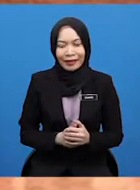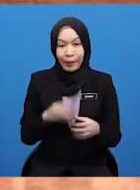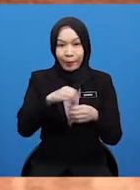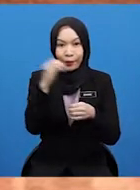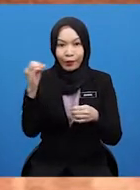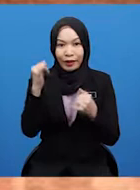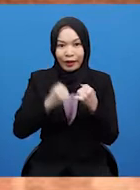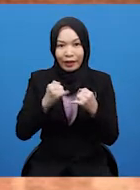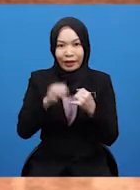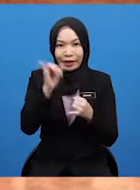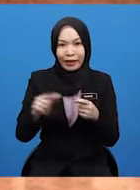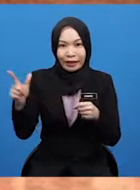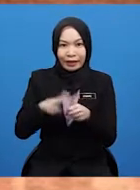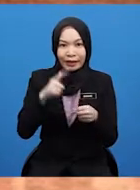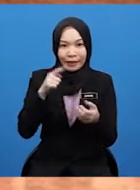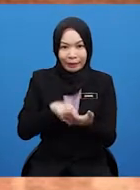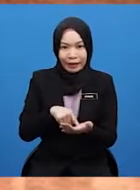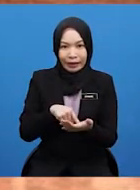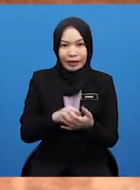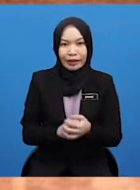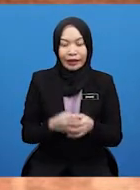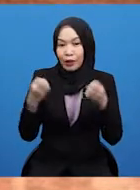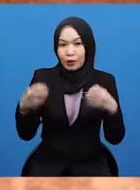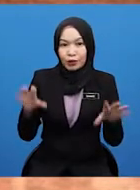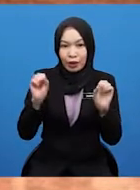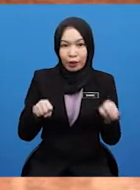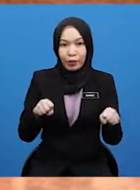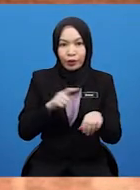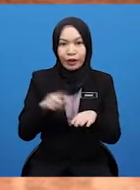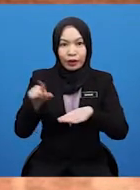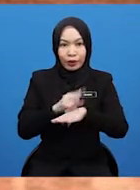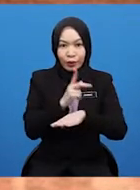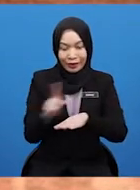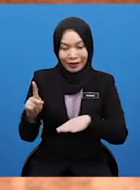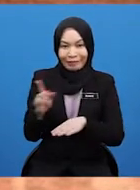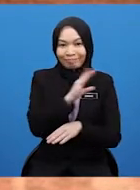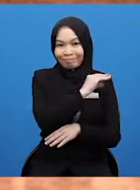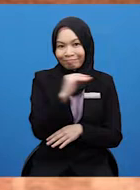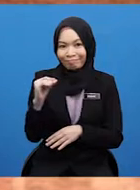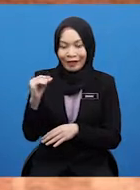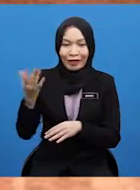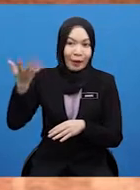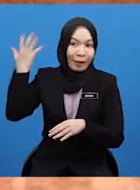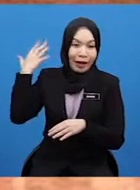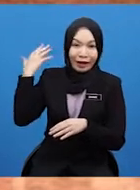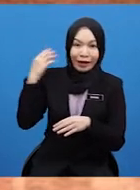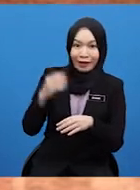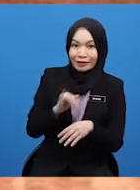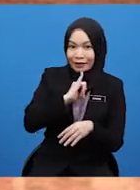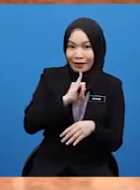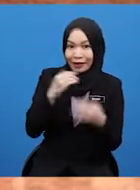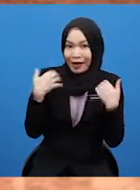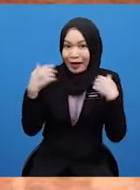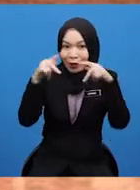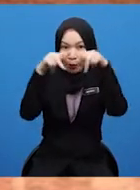Produk akhir yang telah lengkap ini seolah-olah sudah boleh digunakan. Dan di belakang saya ini